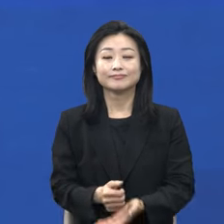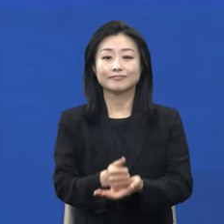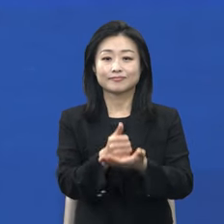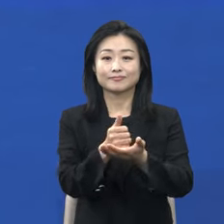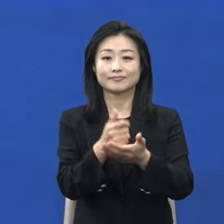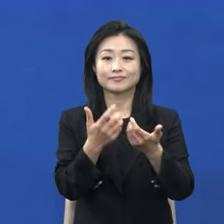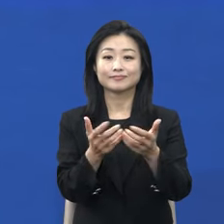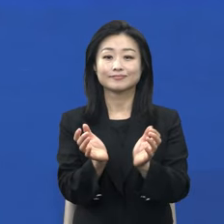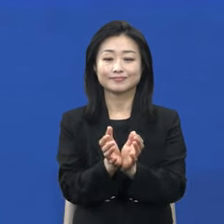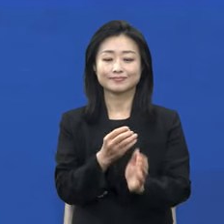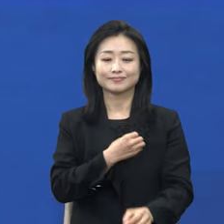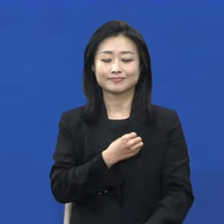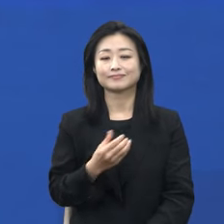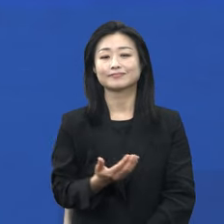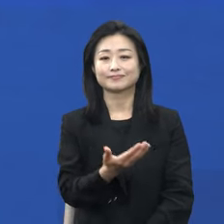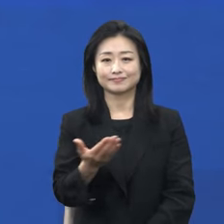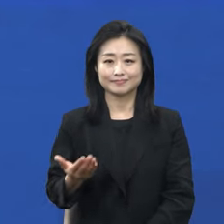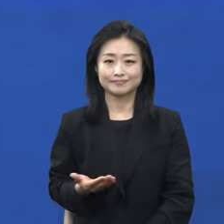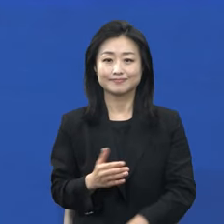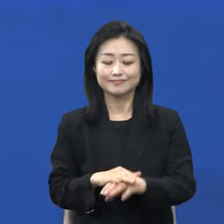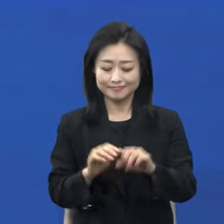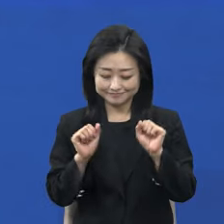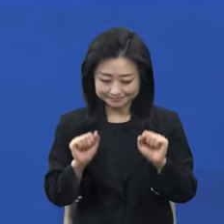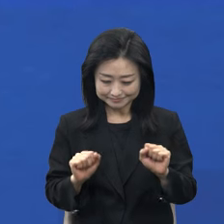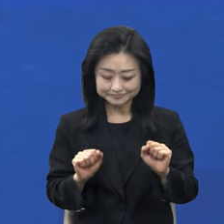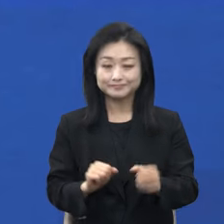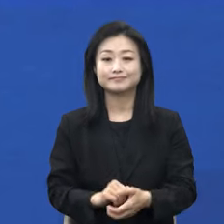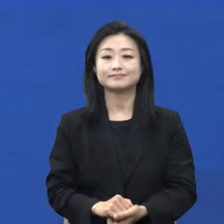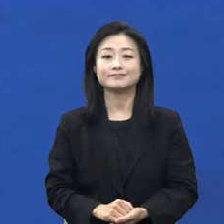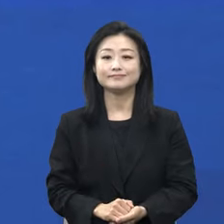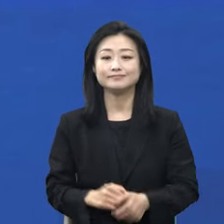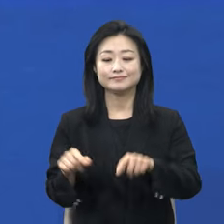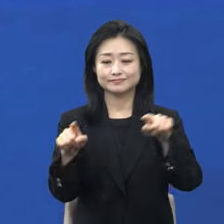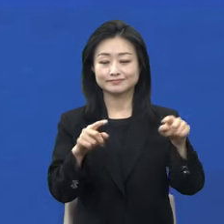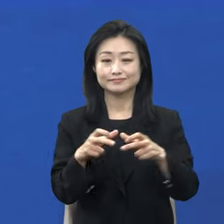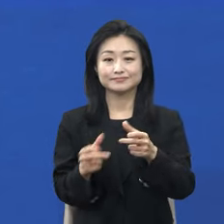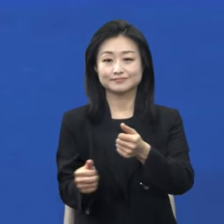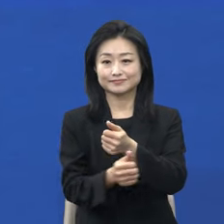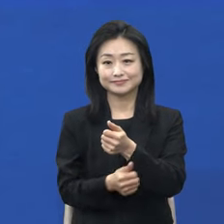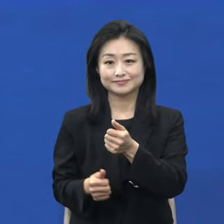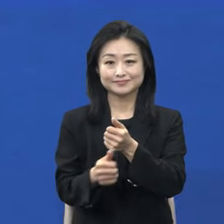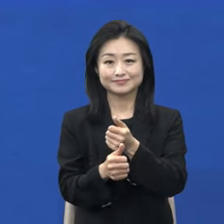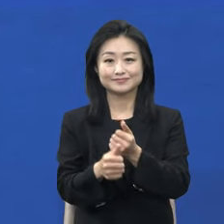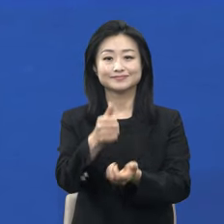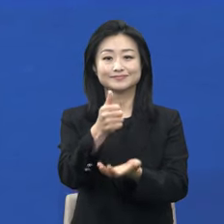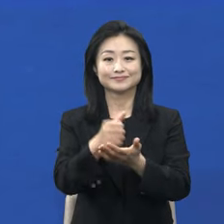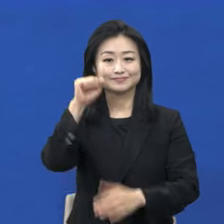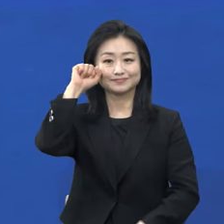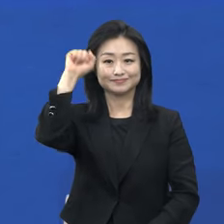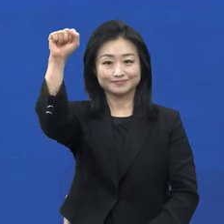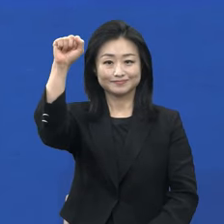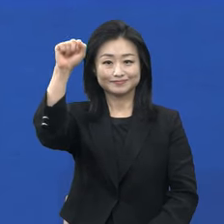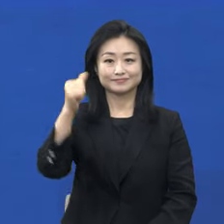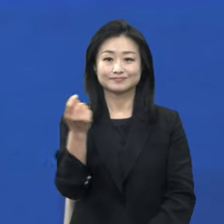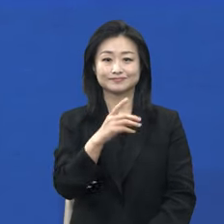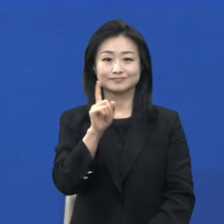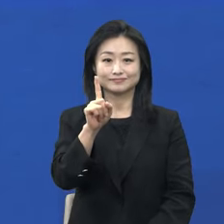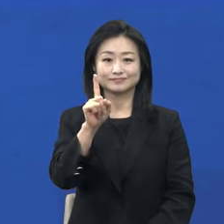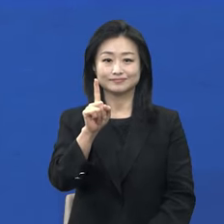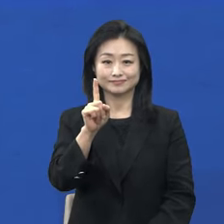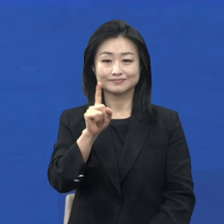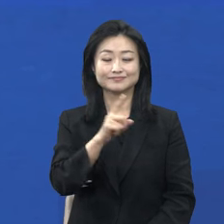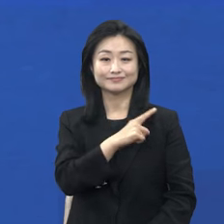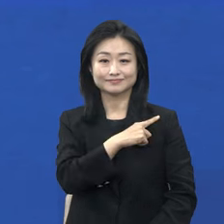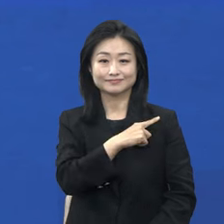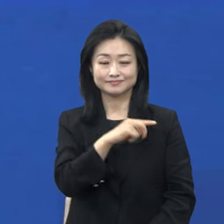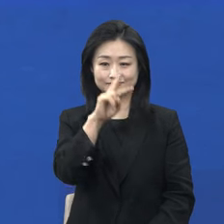존경하는 더불어민주당 당원 여러분, 안녕하십니까? 전국장애인위원회 위원장에 출마한 기호 1번 박재용